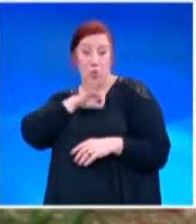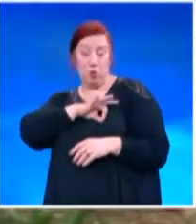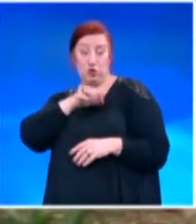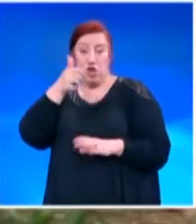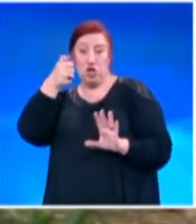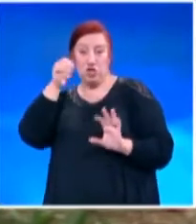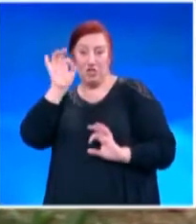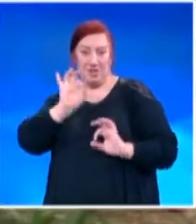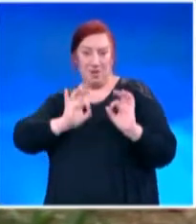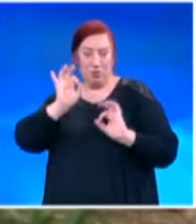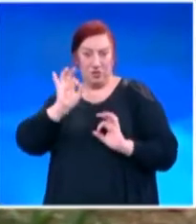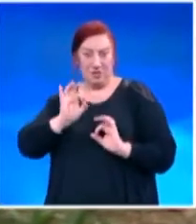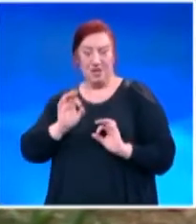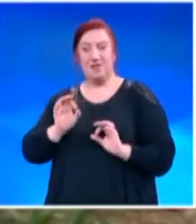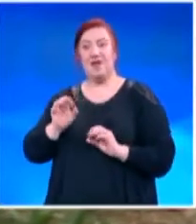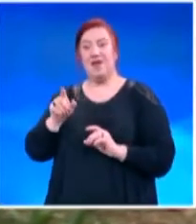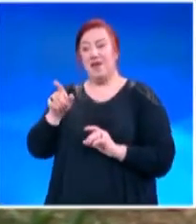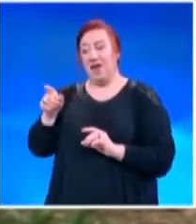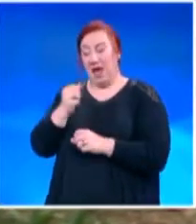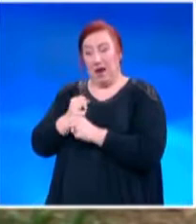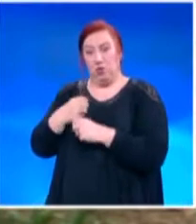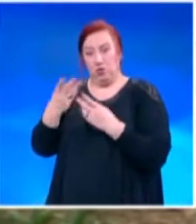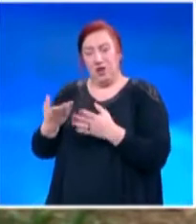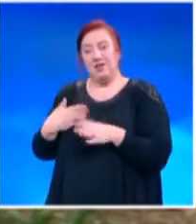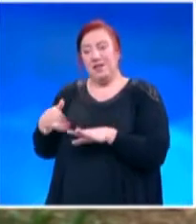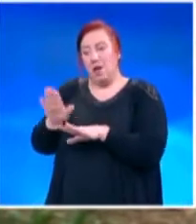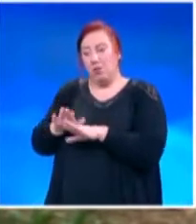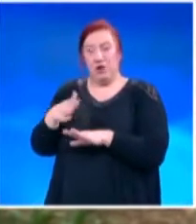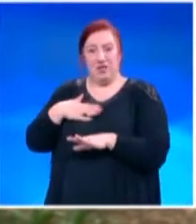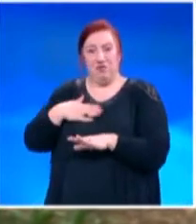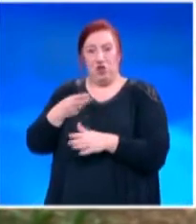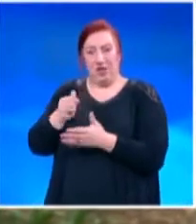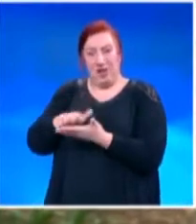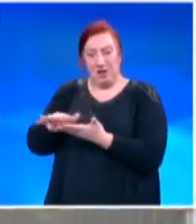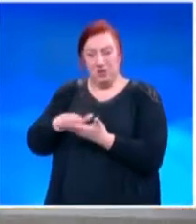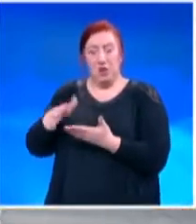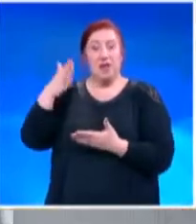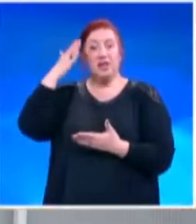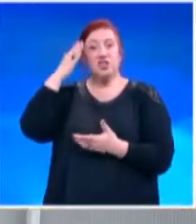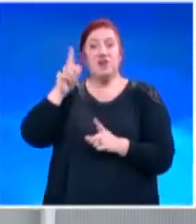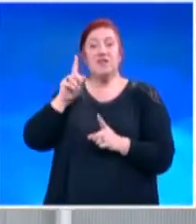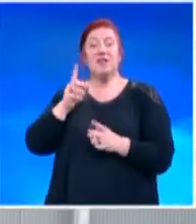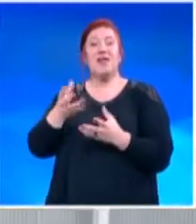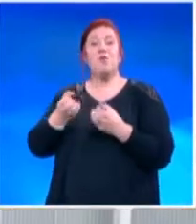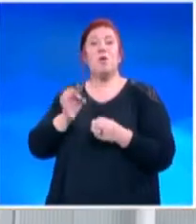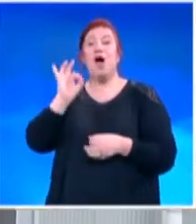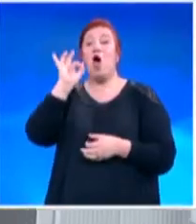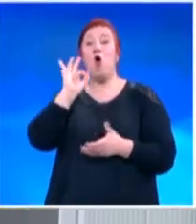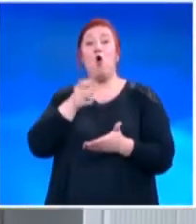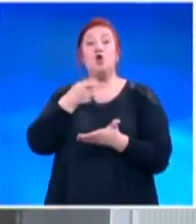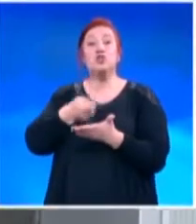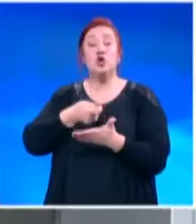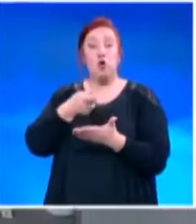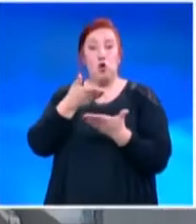да останат в работодателя и да покрият неговите разходи, държавата няма да поеме осигуровките, дължими от работодатели. С